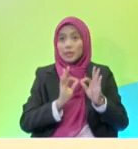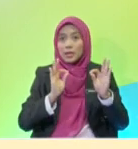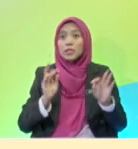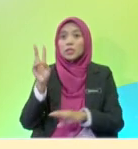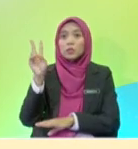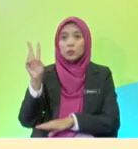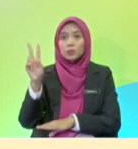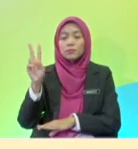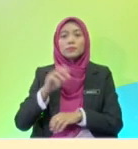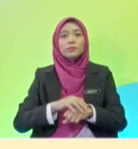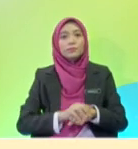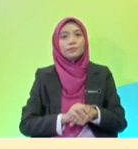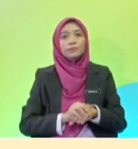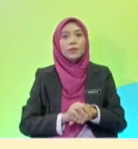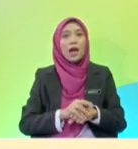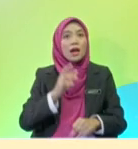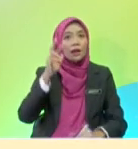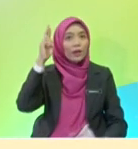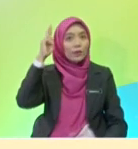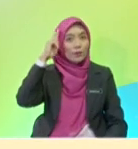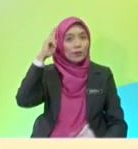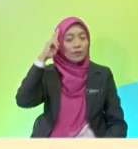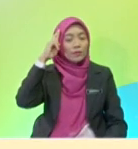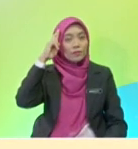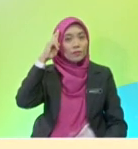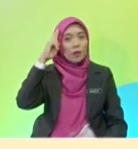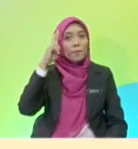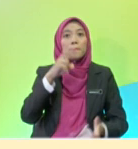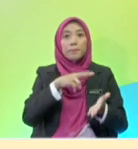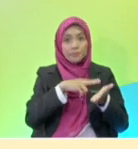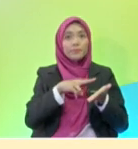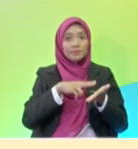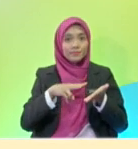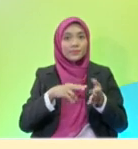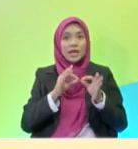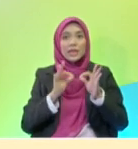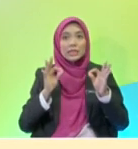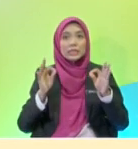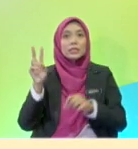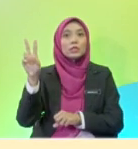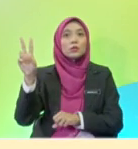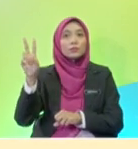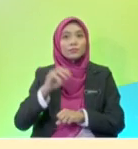minta Arif rafiqi boleh tak Tulung bacakan ayat yang kedua